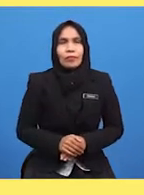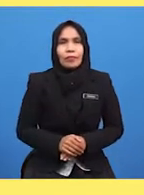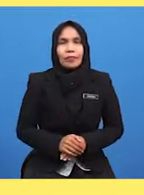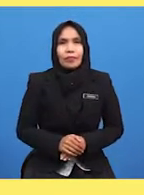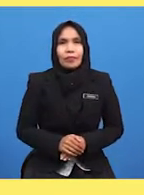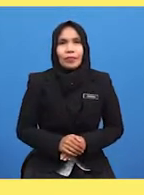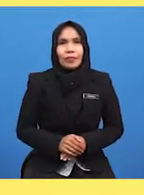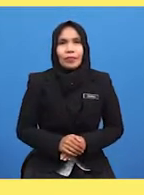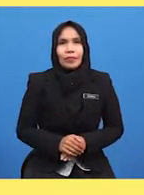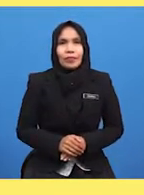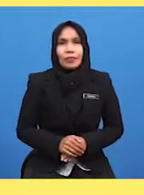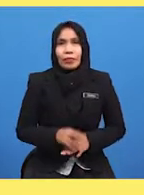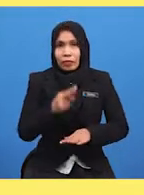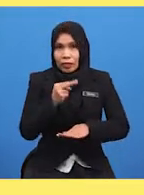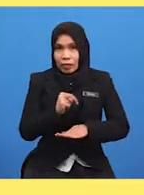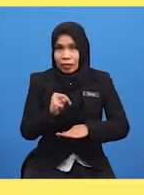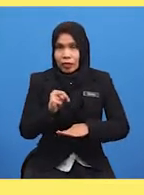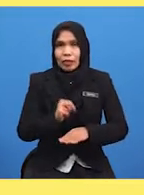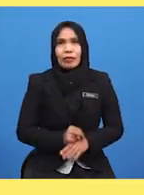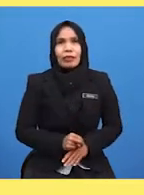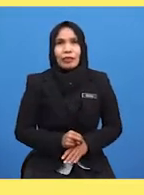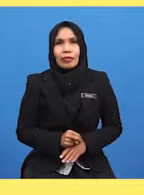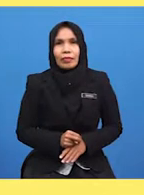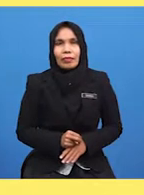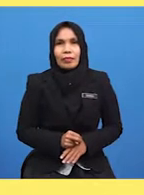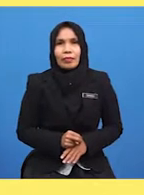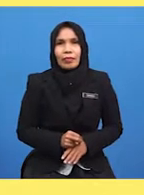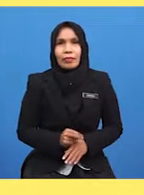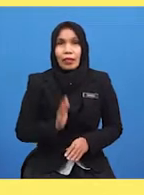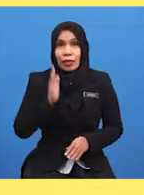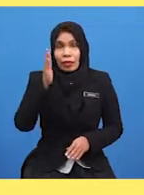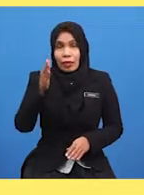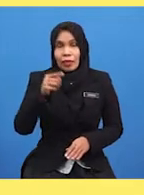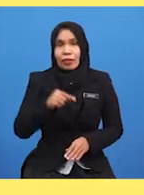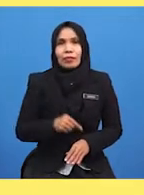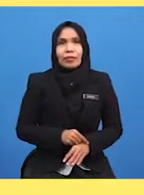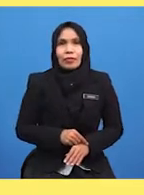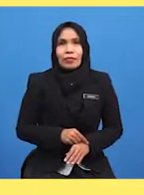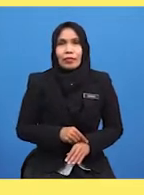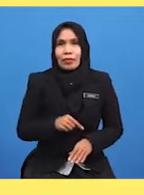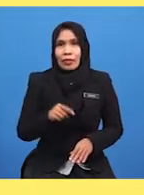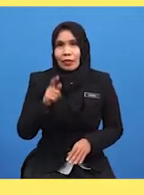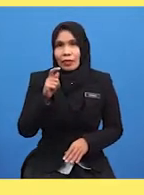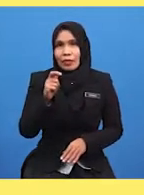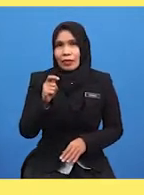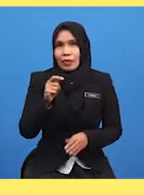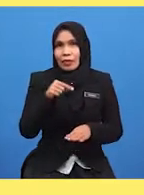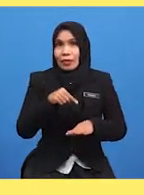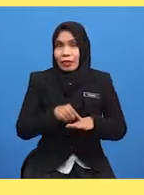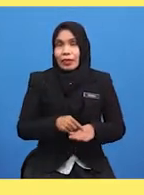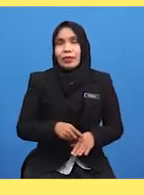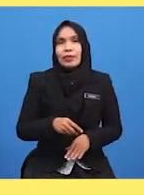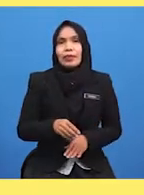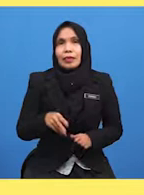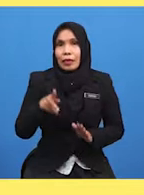adat istiadat Melayu nasihat sewajarnya boleh dipertimbangkan oleh Sultan untuk diterima atau sebaliknya tetapi